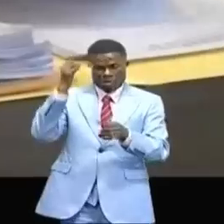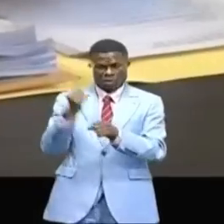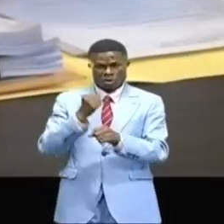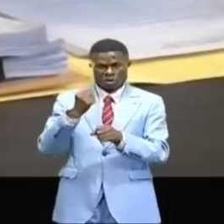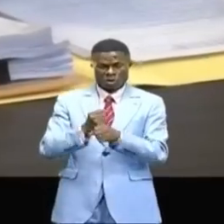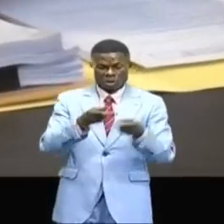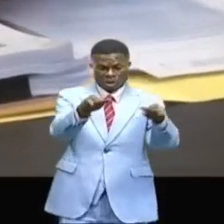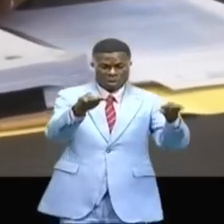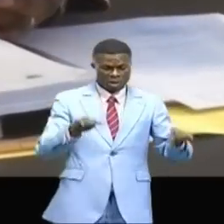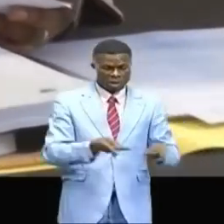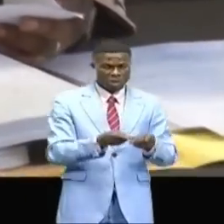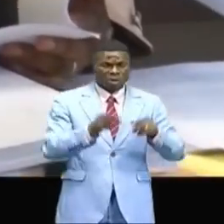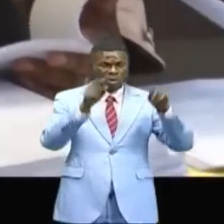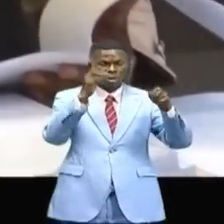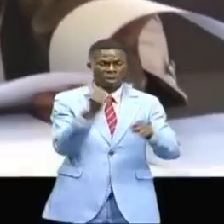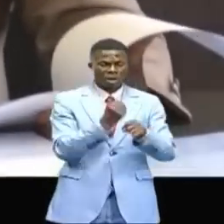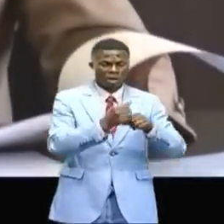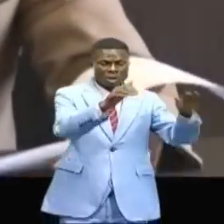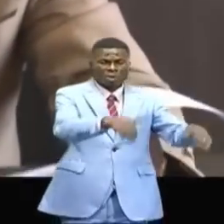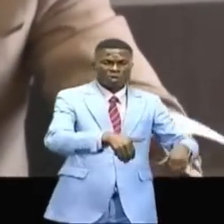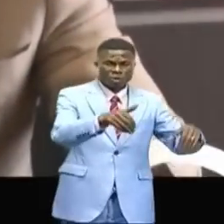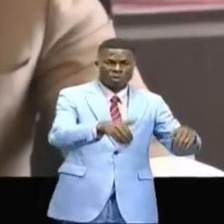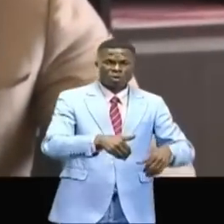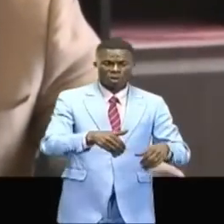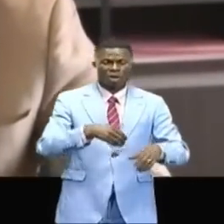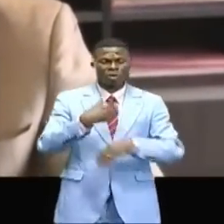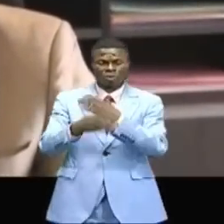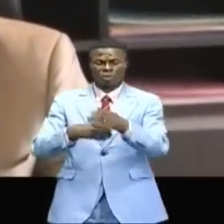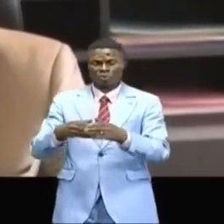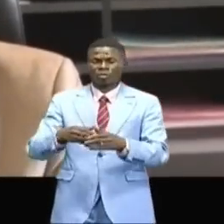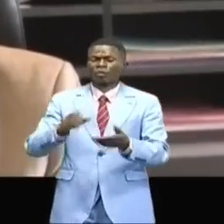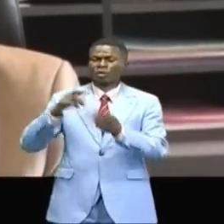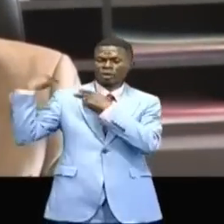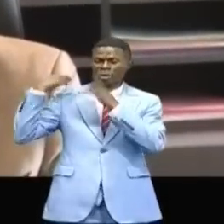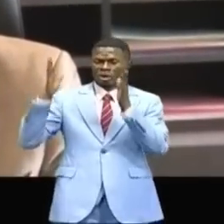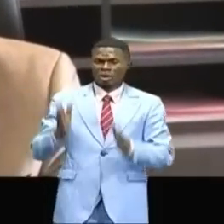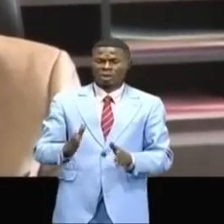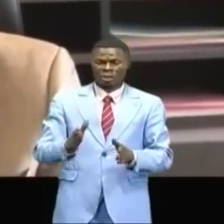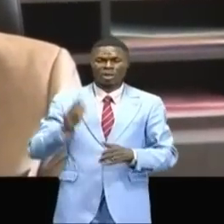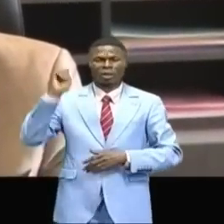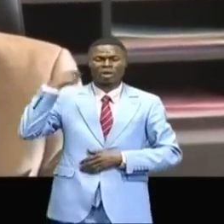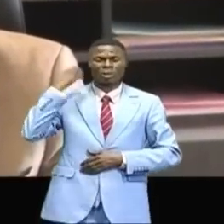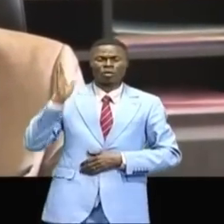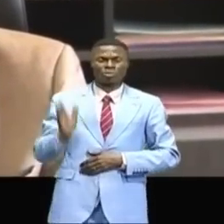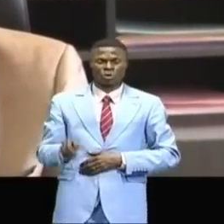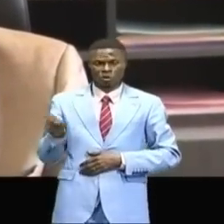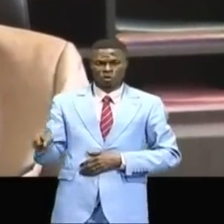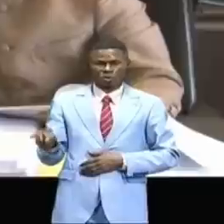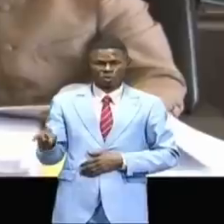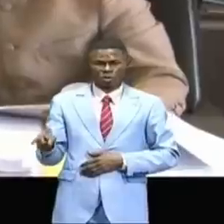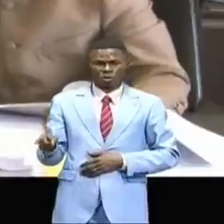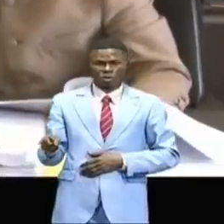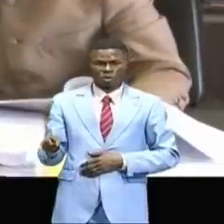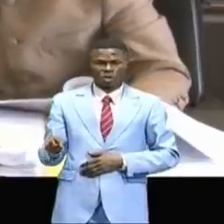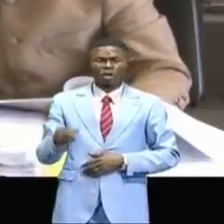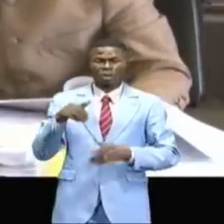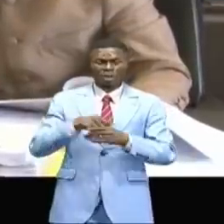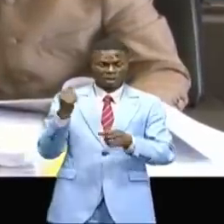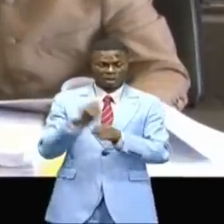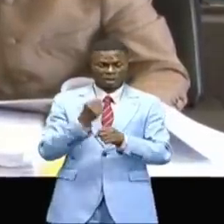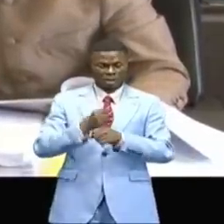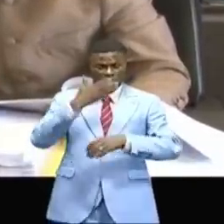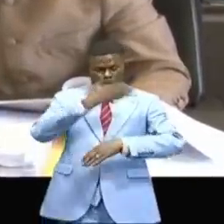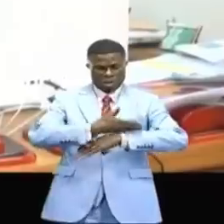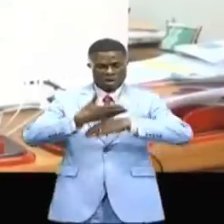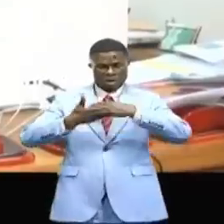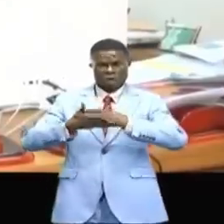des espaces dédiés aux travaux champêtres en vue d'assurer l'autonomie de cet établissement pénitentiaire. Durant ces travaux de